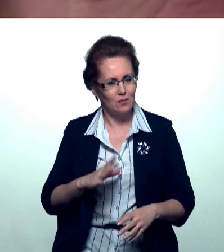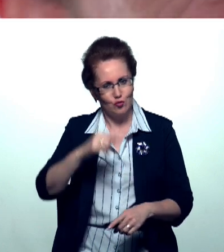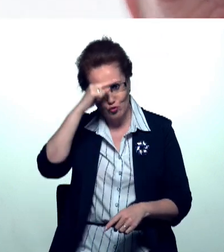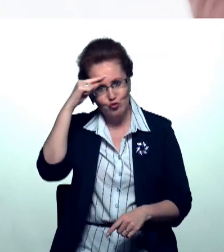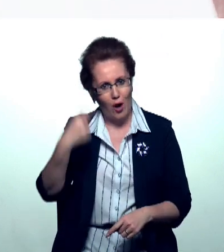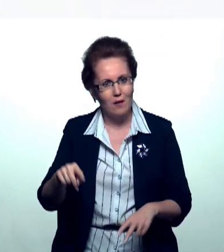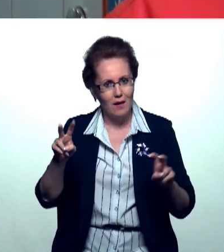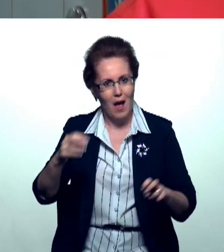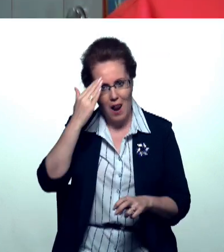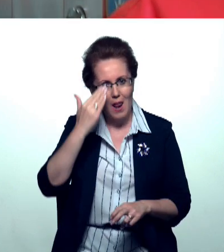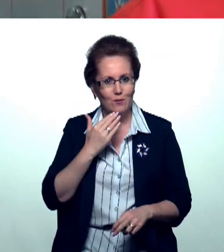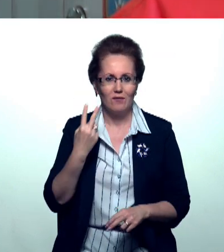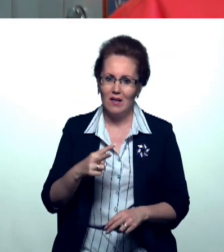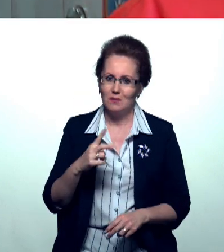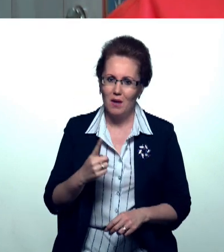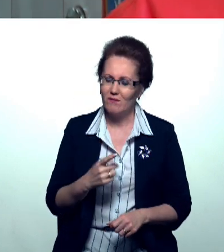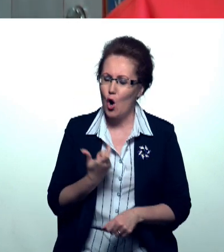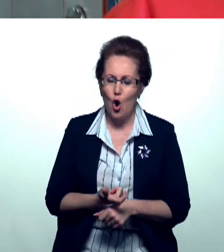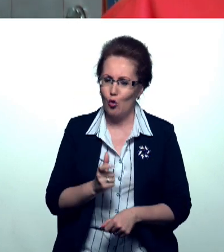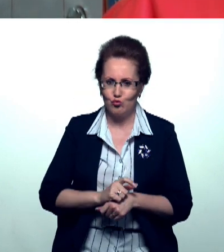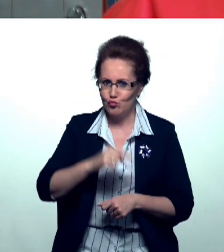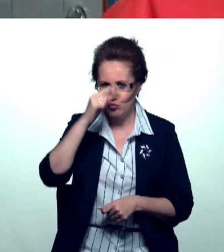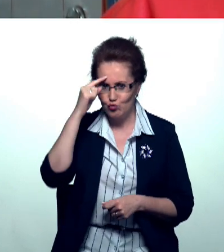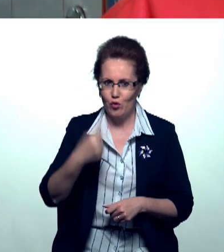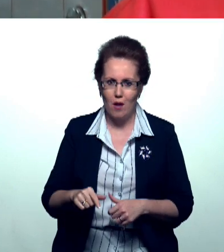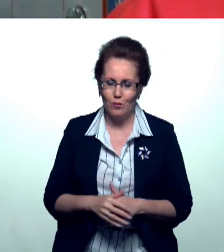лето 21-го. Очень жарко,